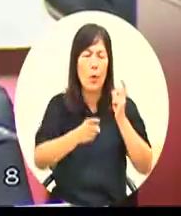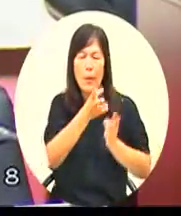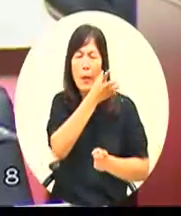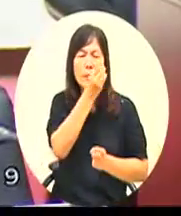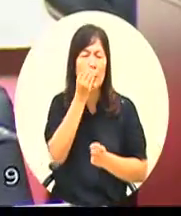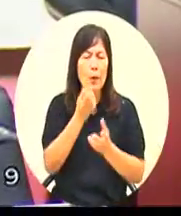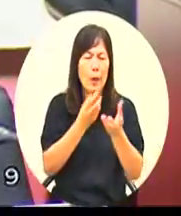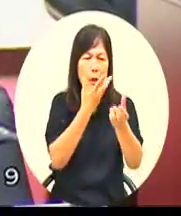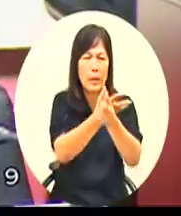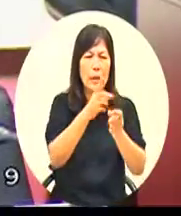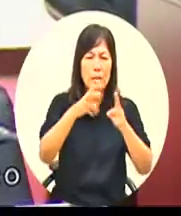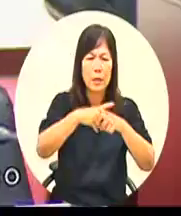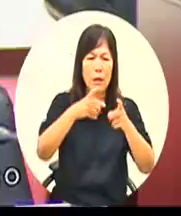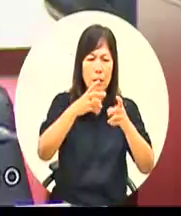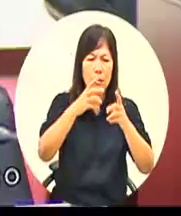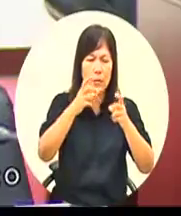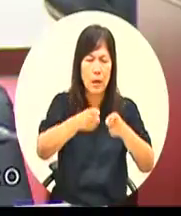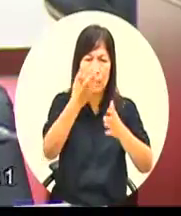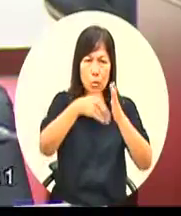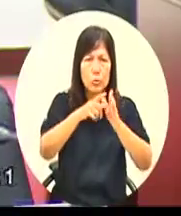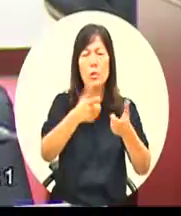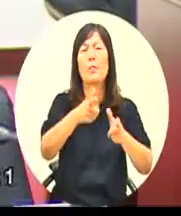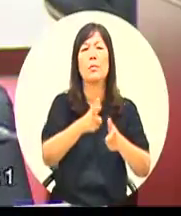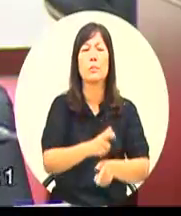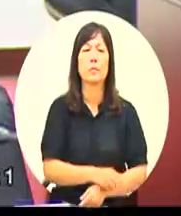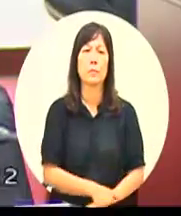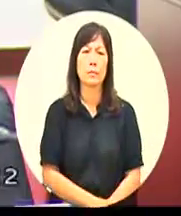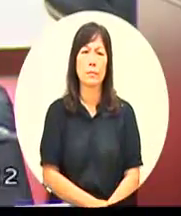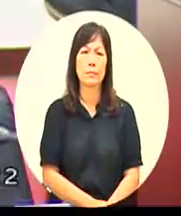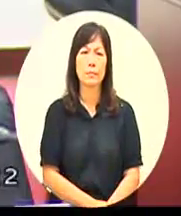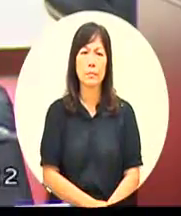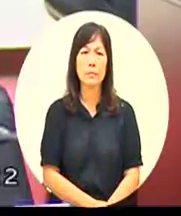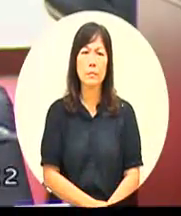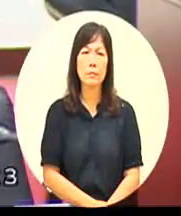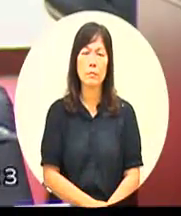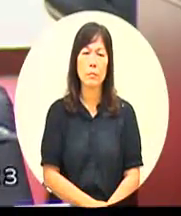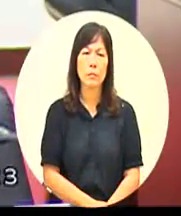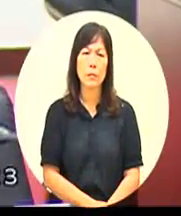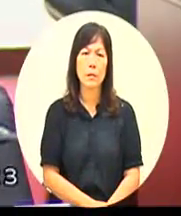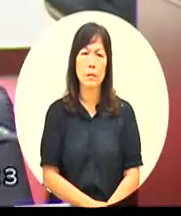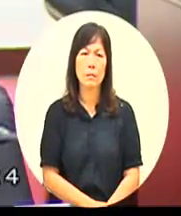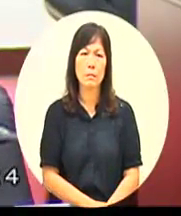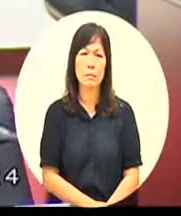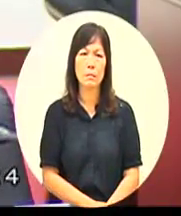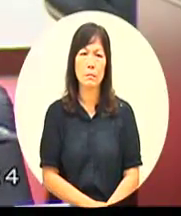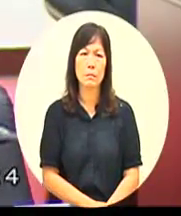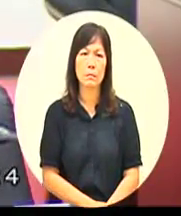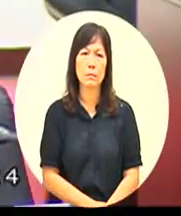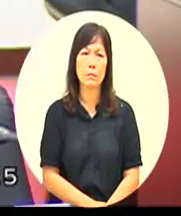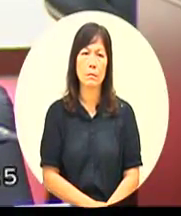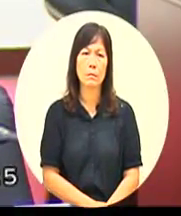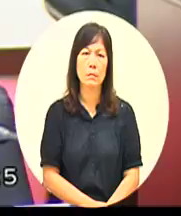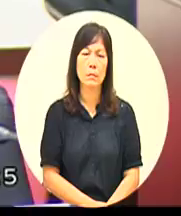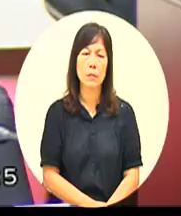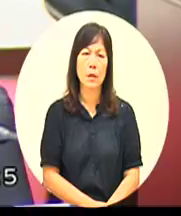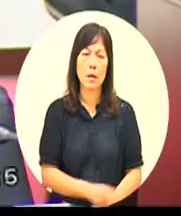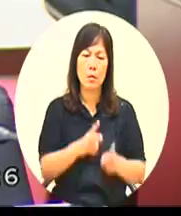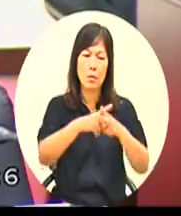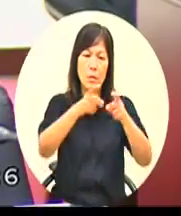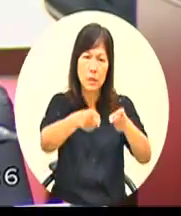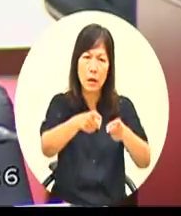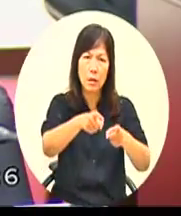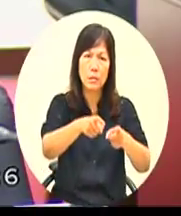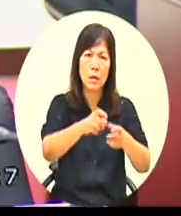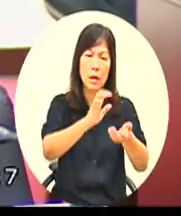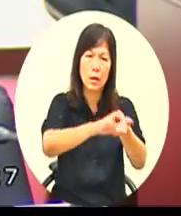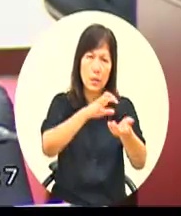塞给小港的学校哈。我想可能是不是因为这个小港有小港